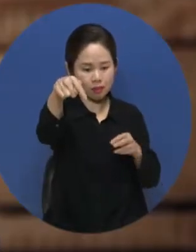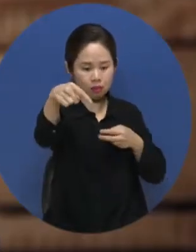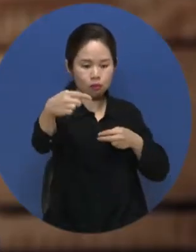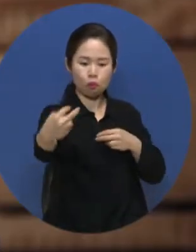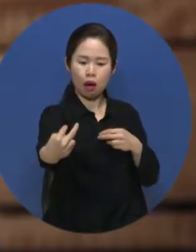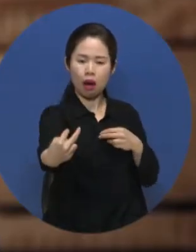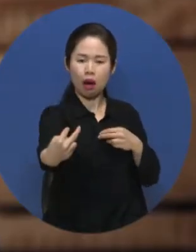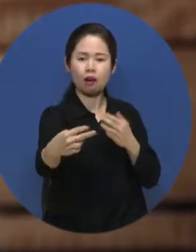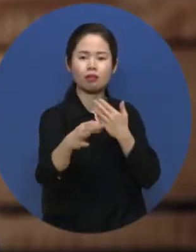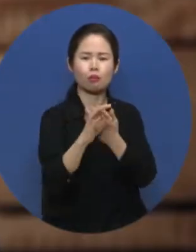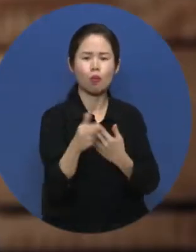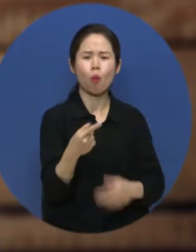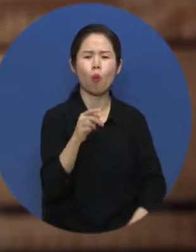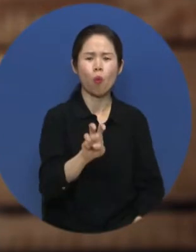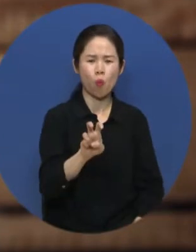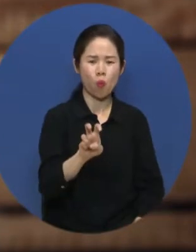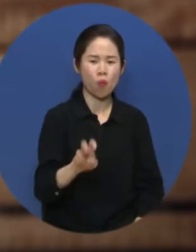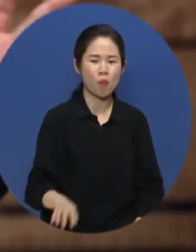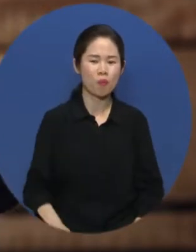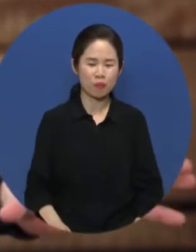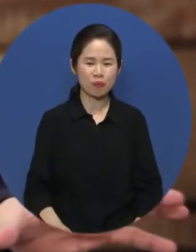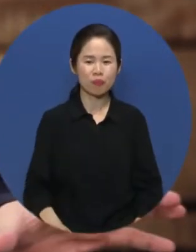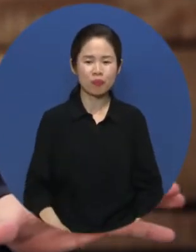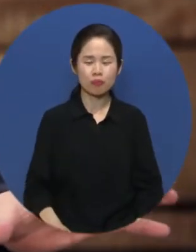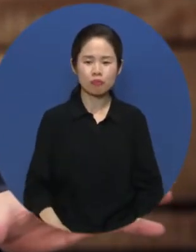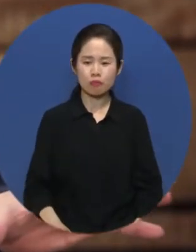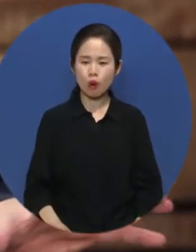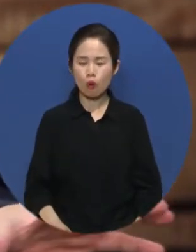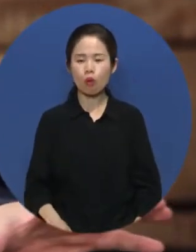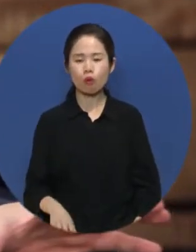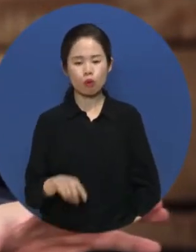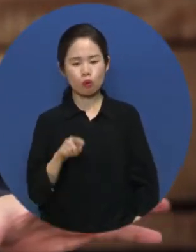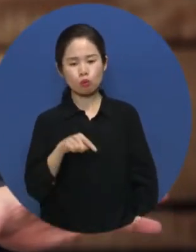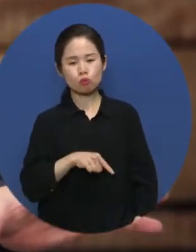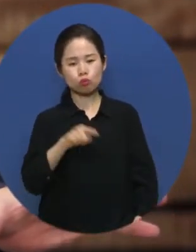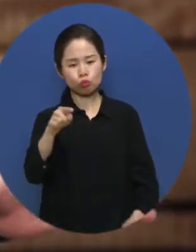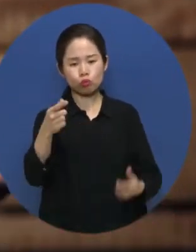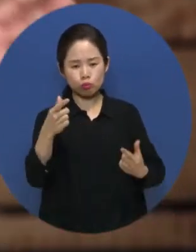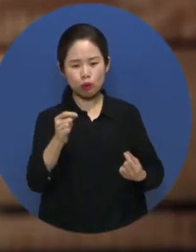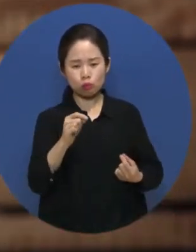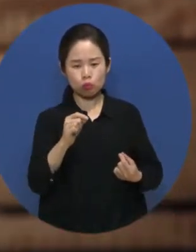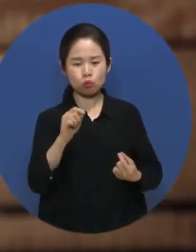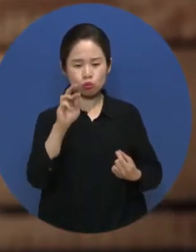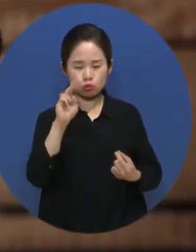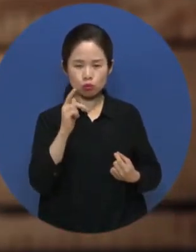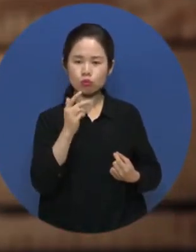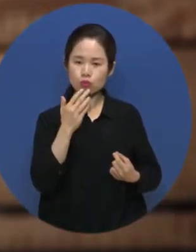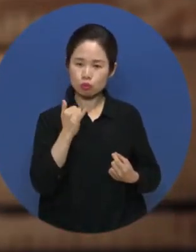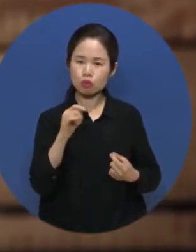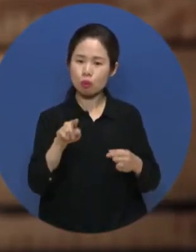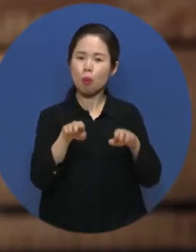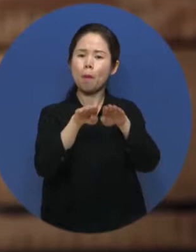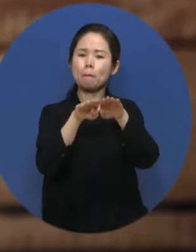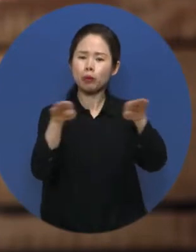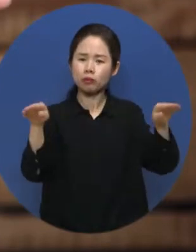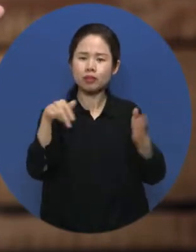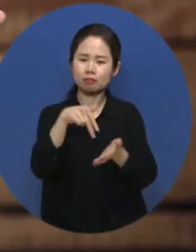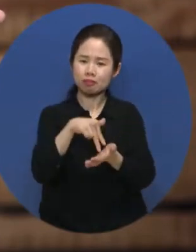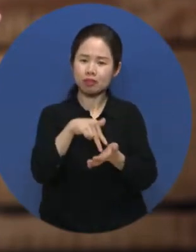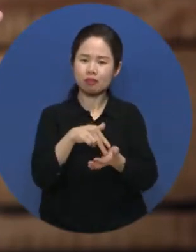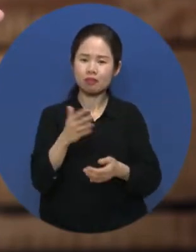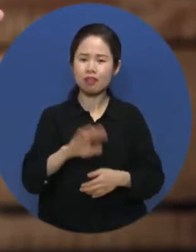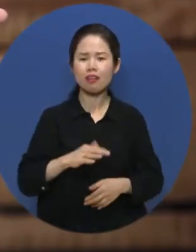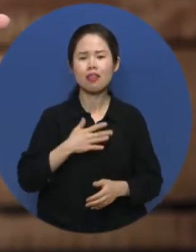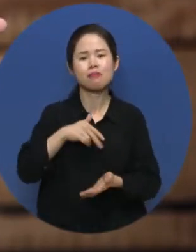돼요. 사람들이 이야기합니다. 두 사람 다 맞고 두 사람 다 틀리다. 그거는 굉장히 평등한 관점에서 보는 거고요. 저는